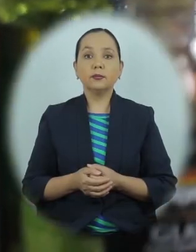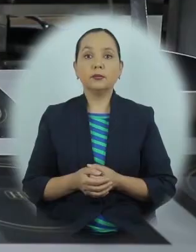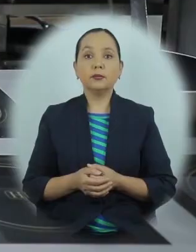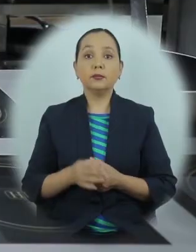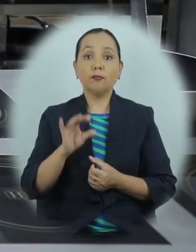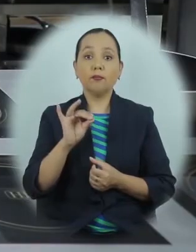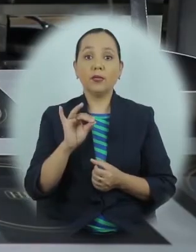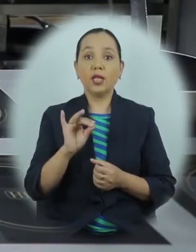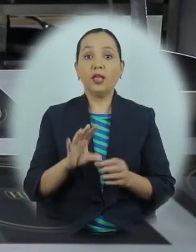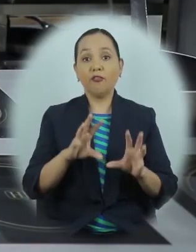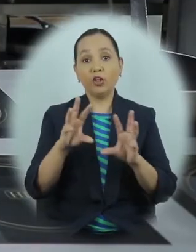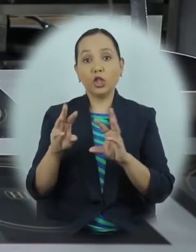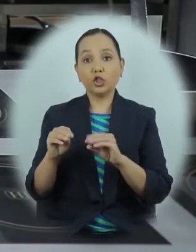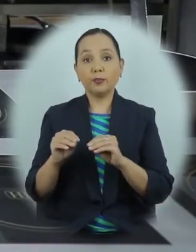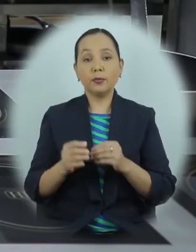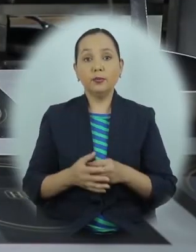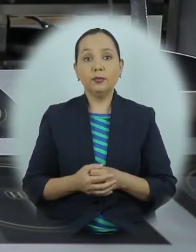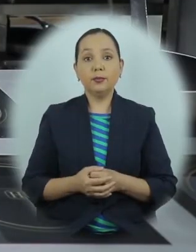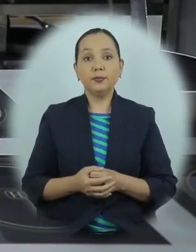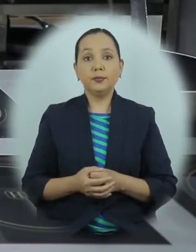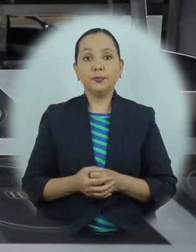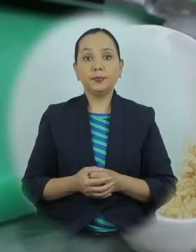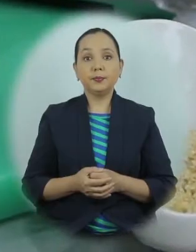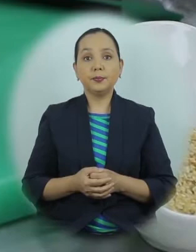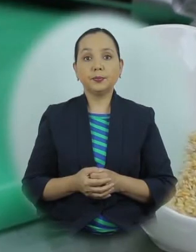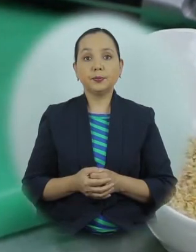и выложим и